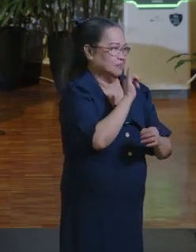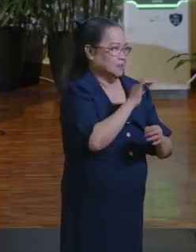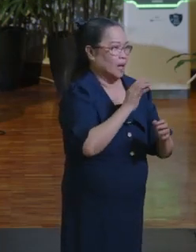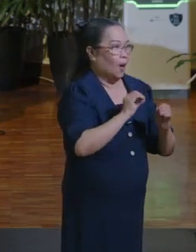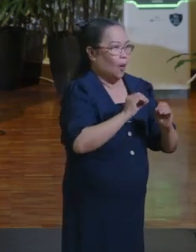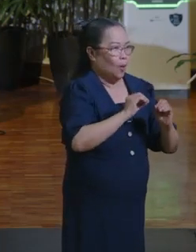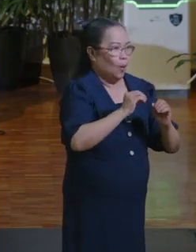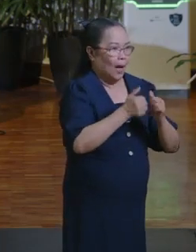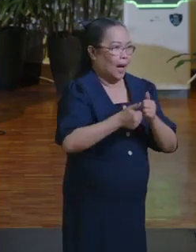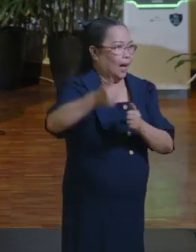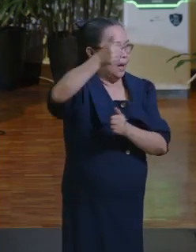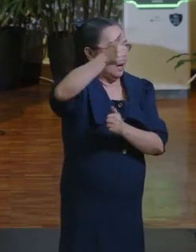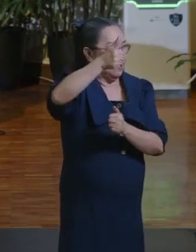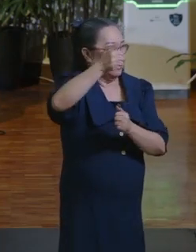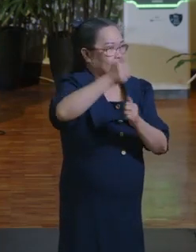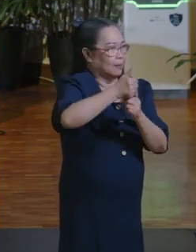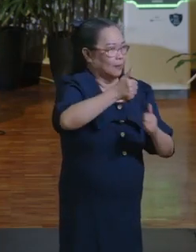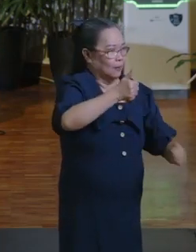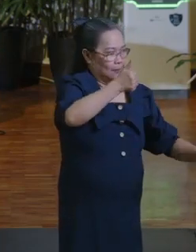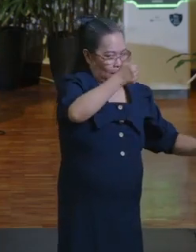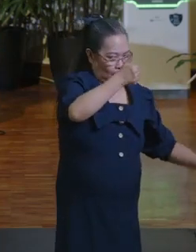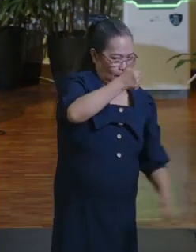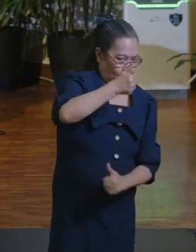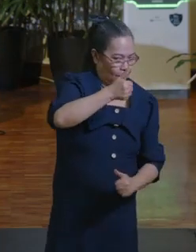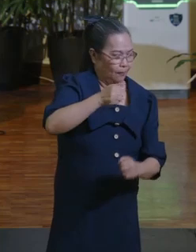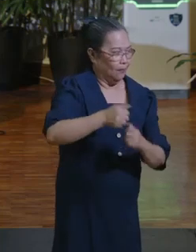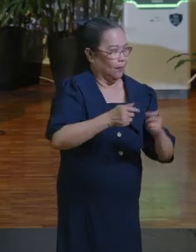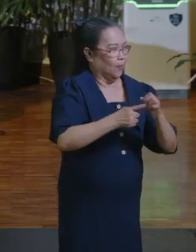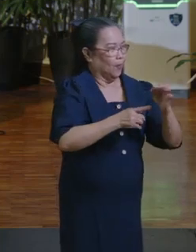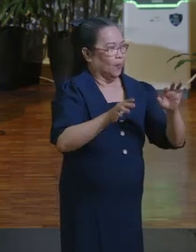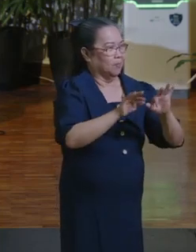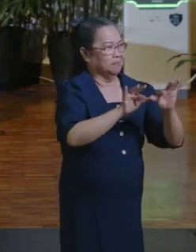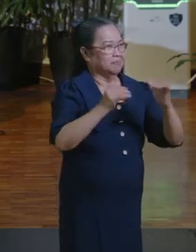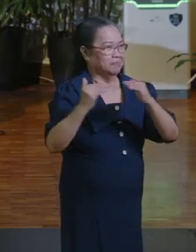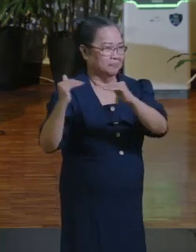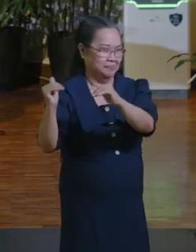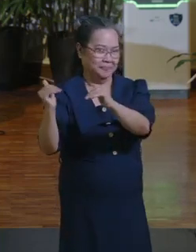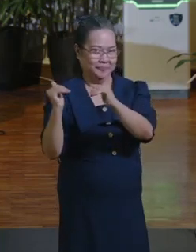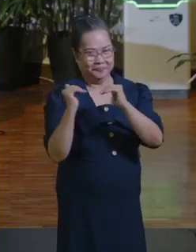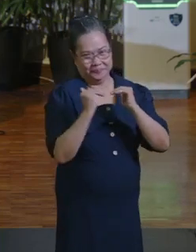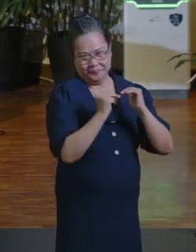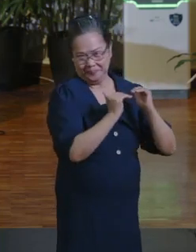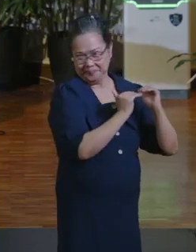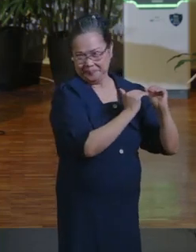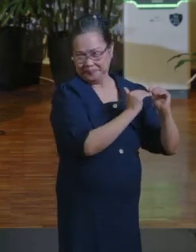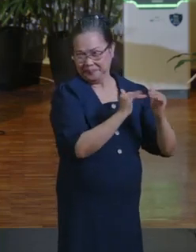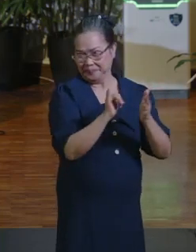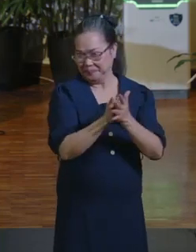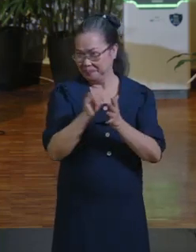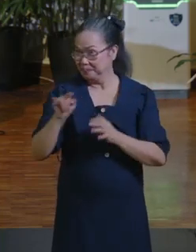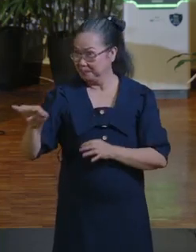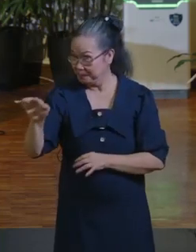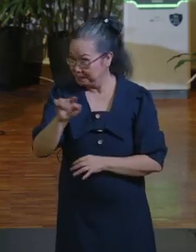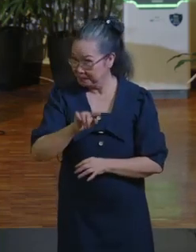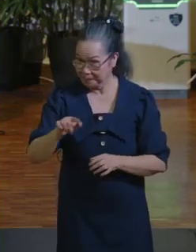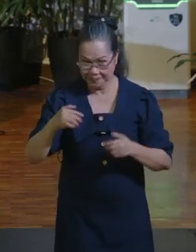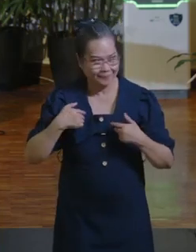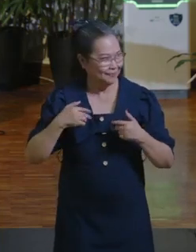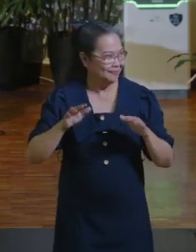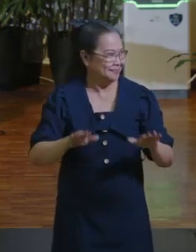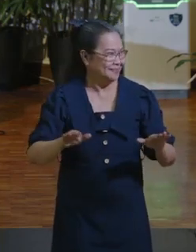Walang labis, walang superior, walang inferior. At dahil tayo ay mga anak ng